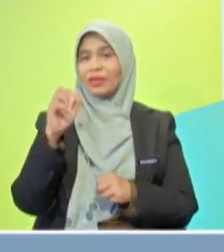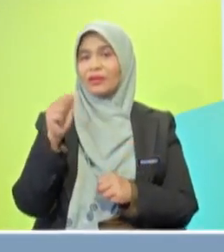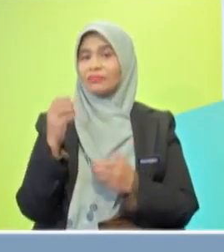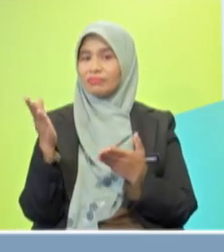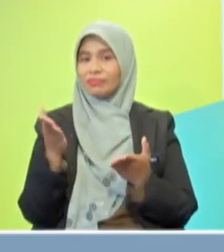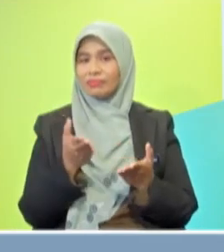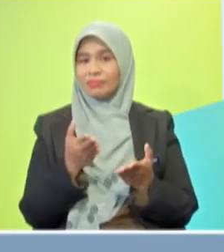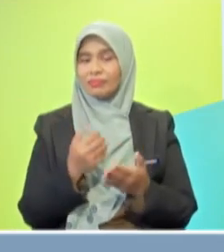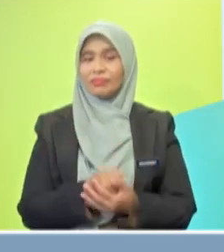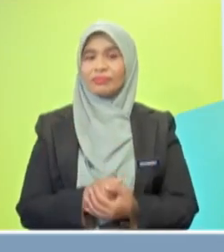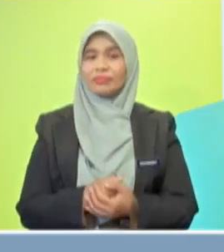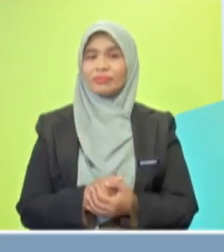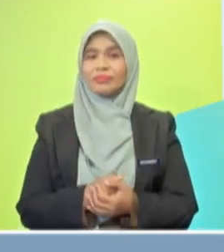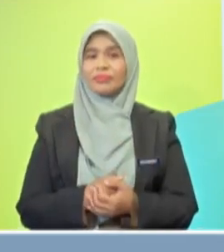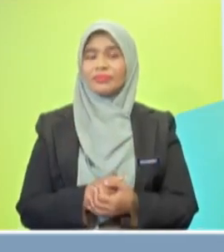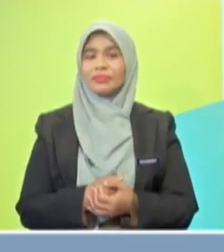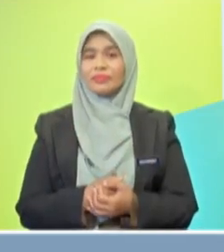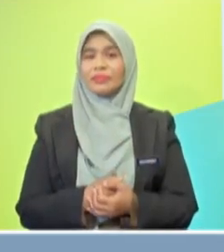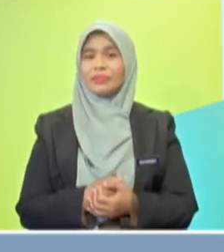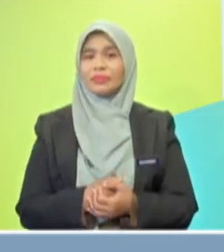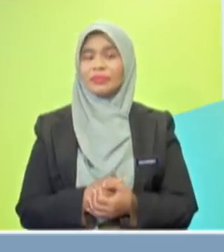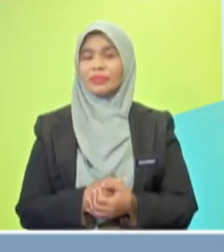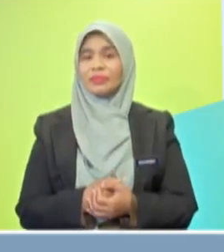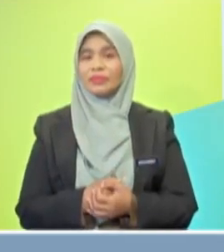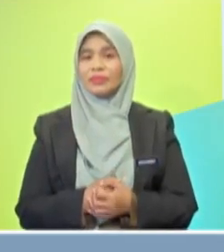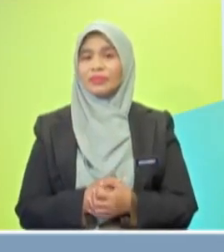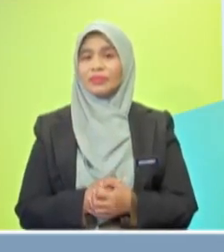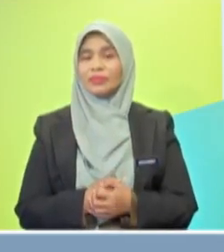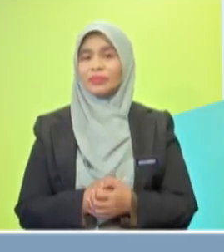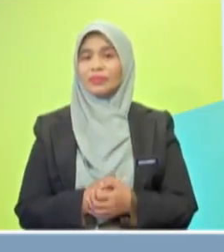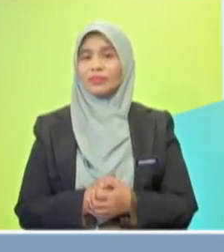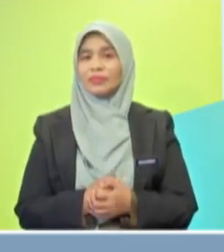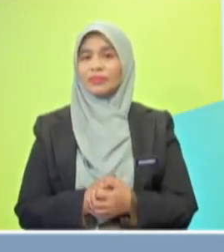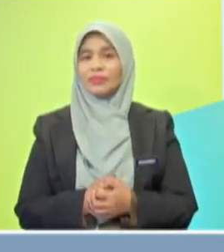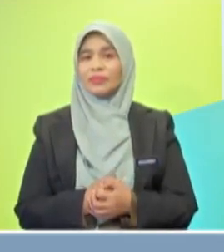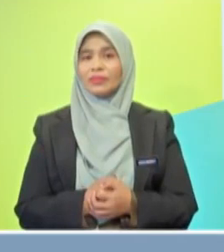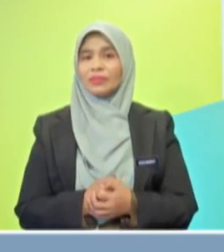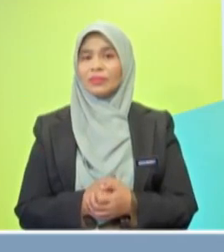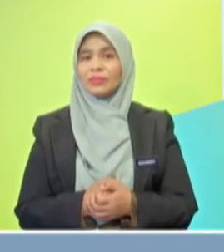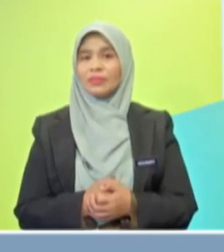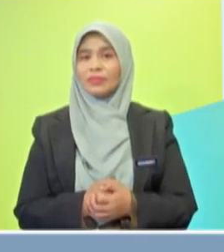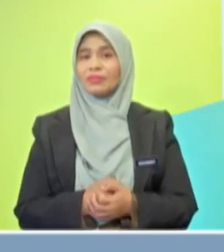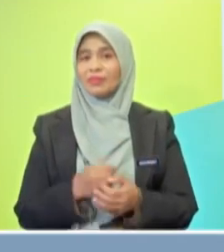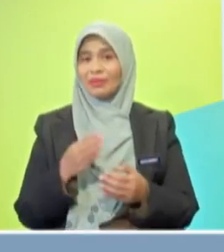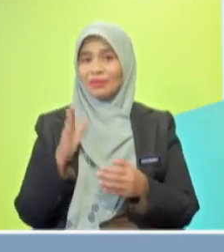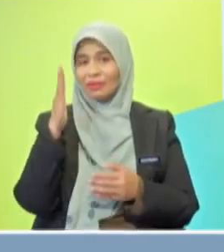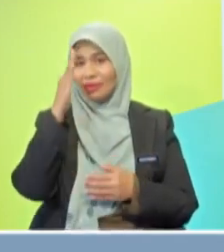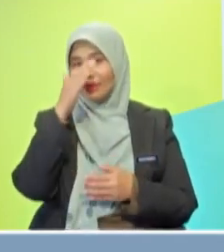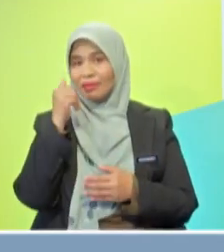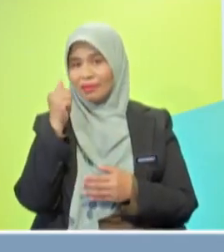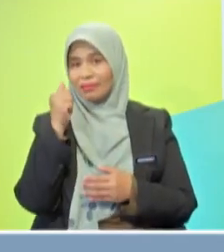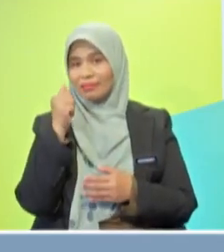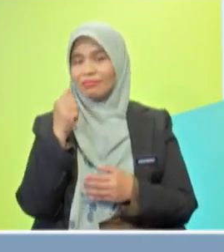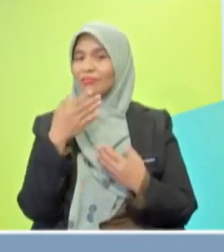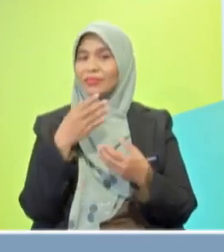dia. Boleh, dia boleh angkat tunjuk. Poster yang dia. Okey, cantik ke, tahniah dia. Okey,